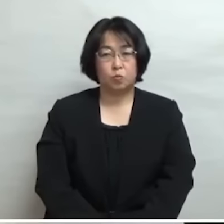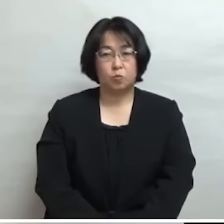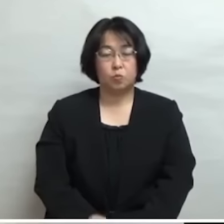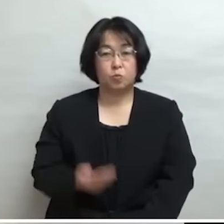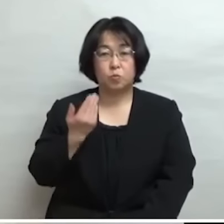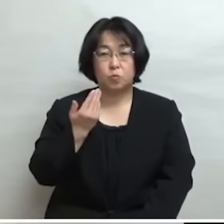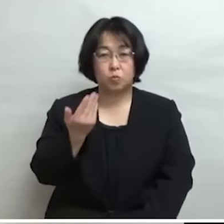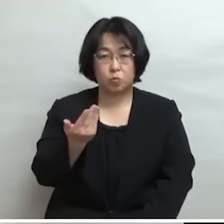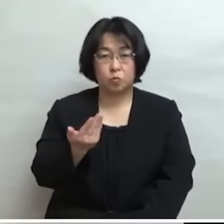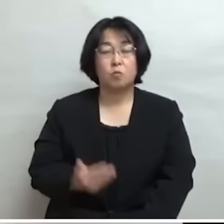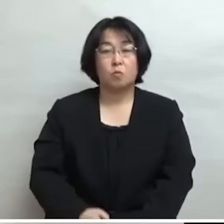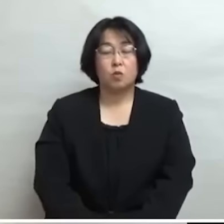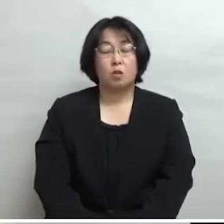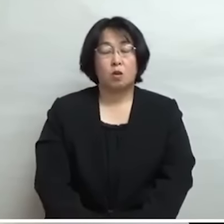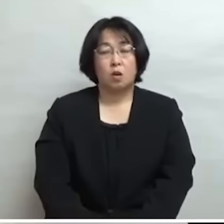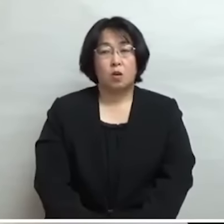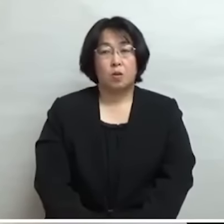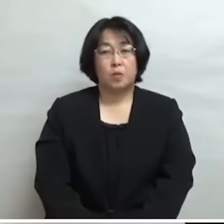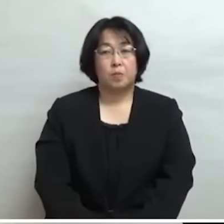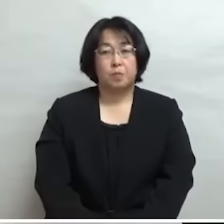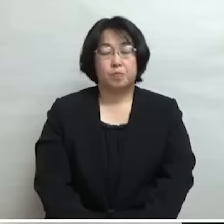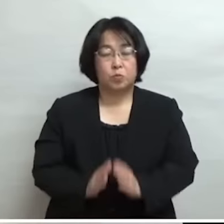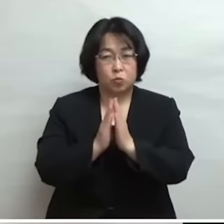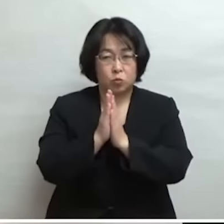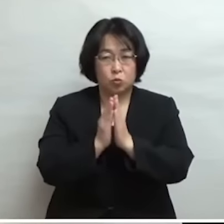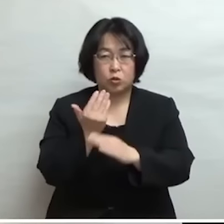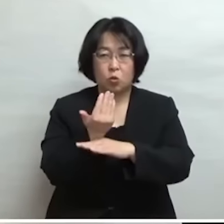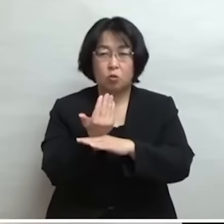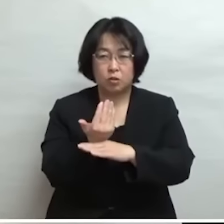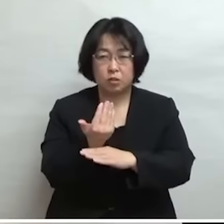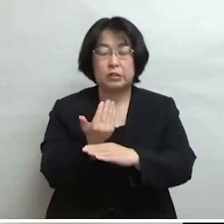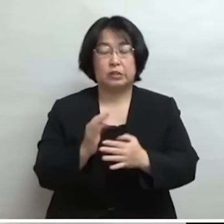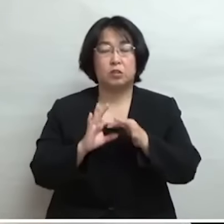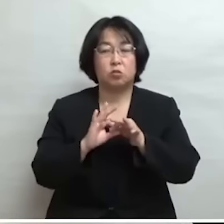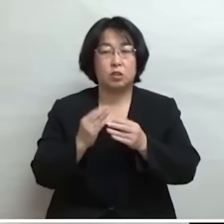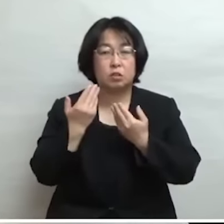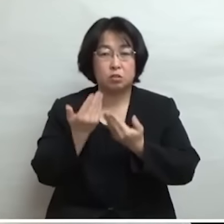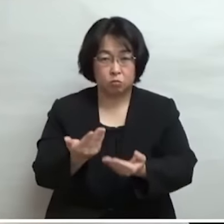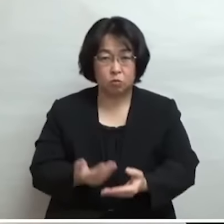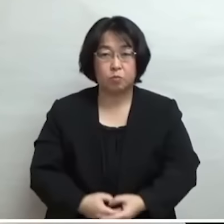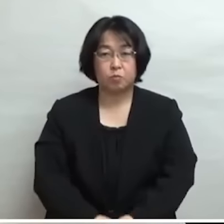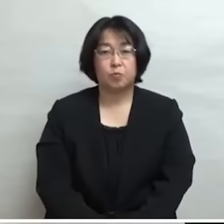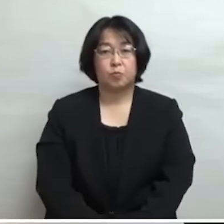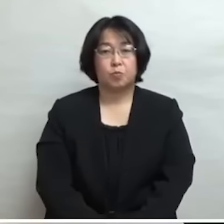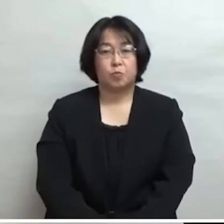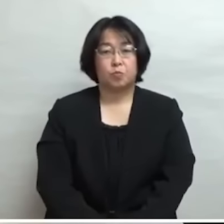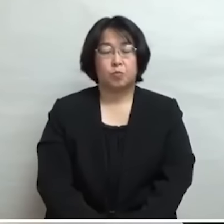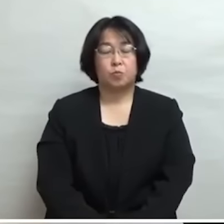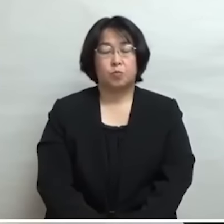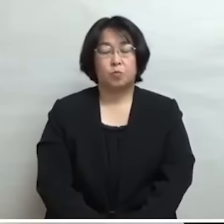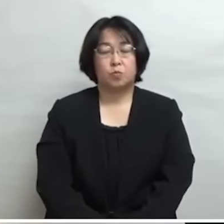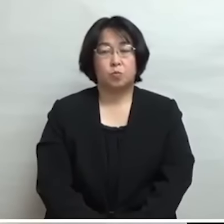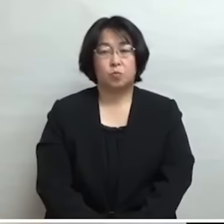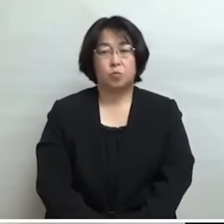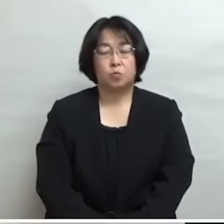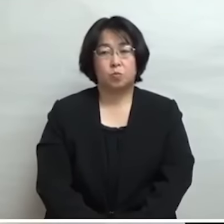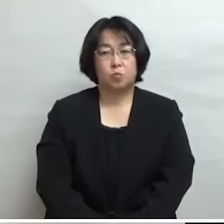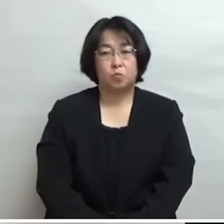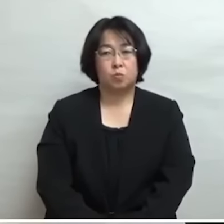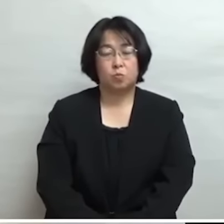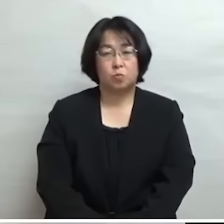朝日新聞の高木です。引き続き追悼碑のことで、はい、お聞かせいただきたいんですけれども、はい、まずちょっと物理的